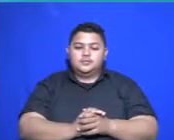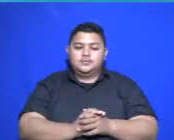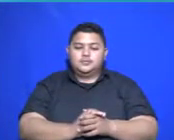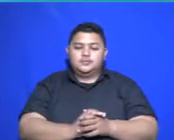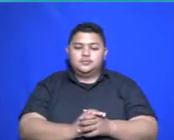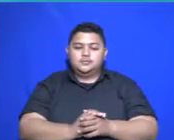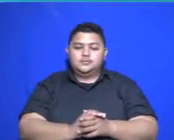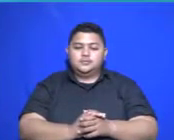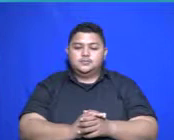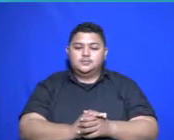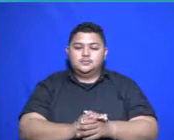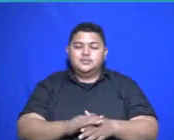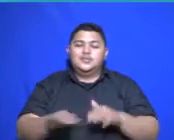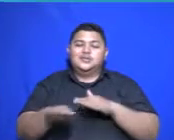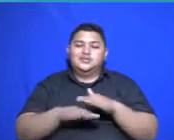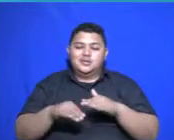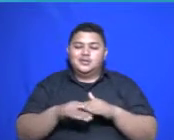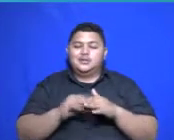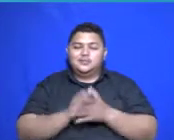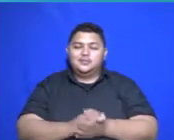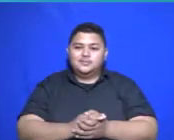di mana standarnya